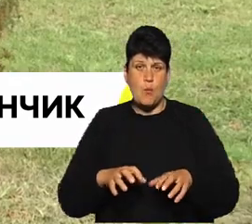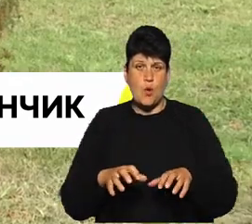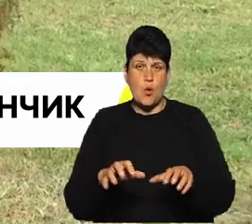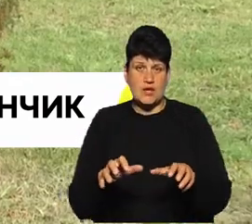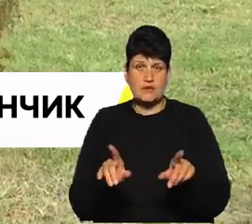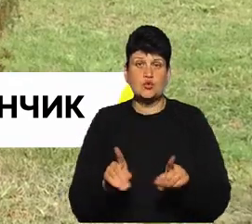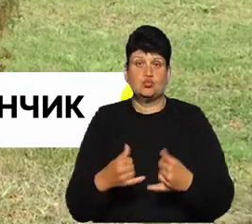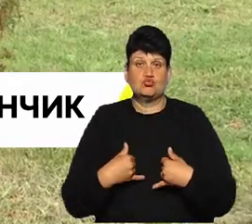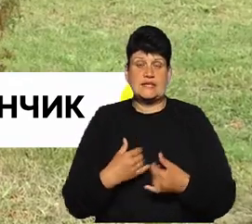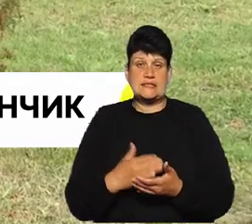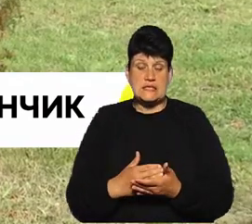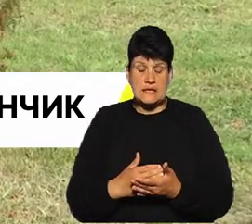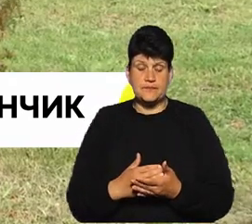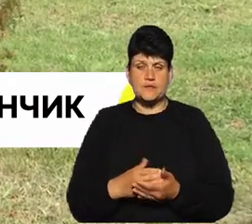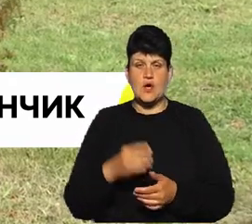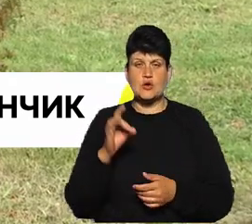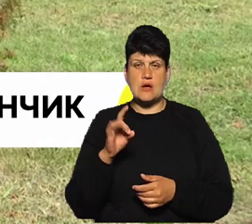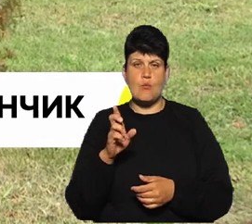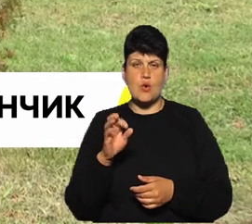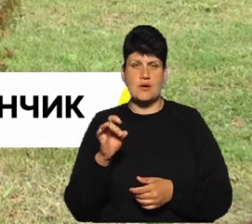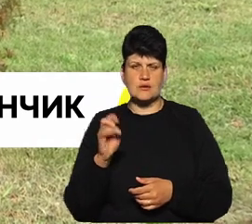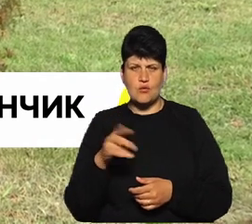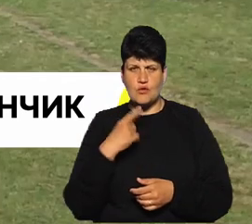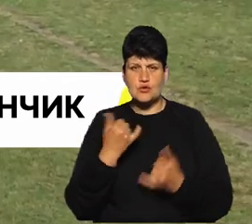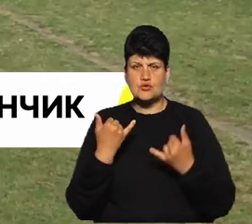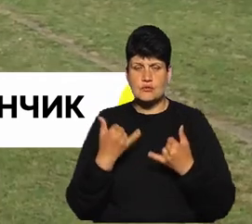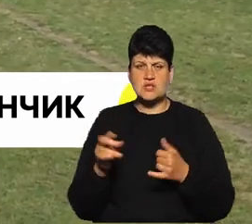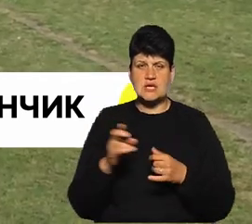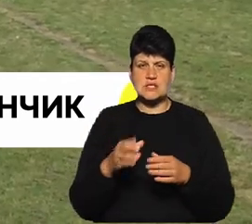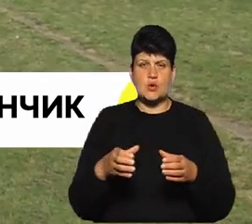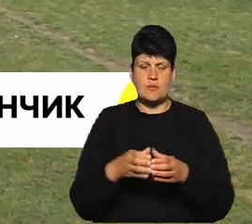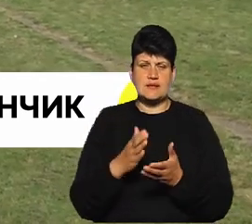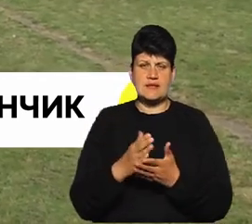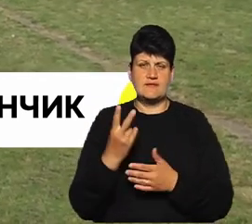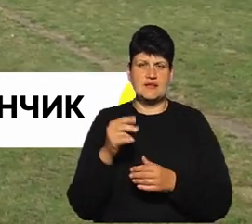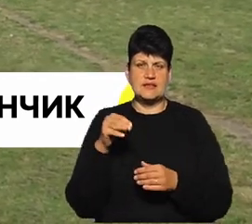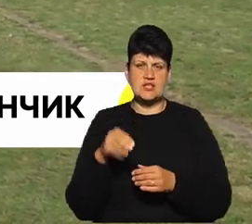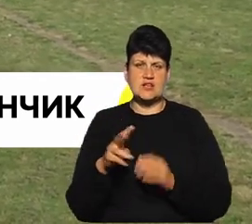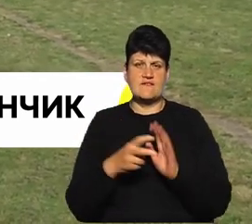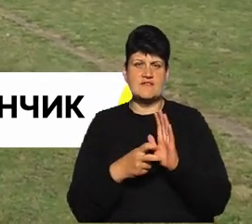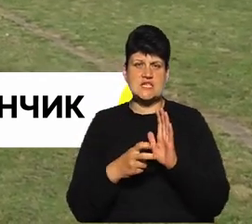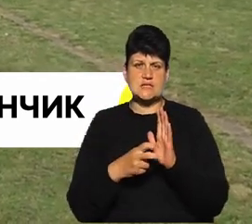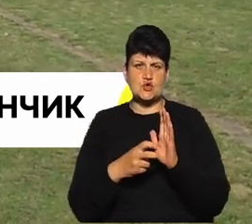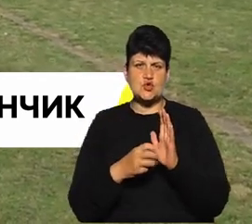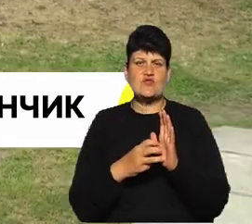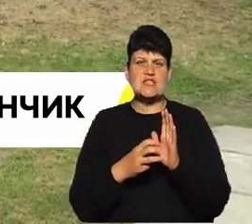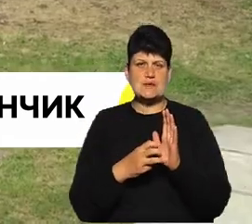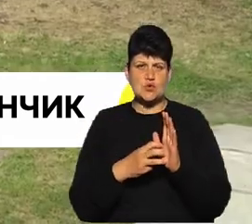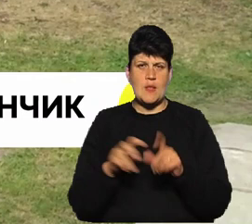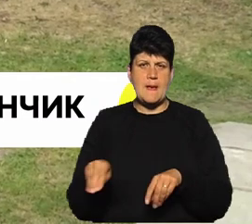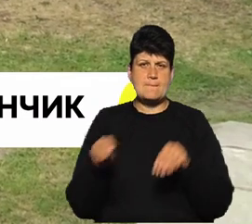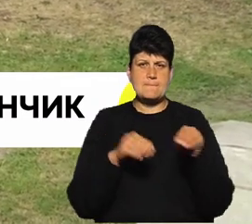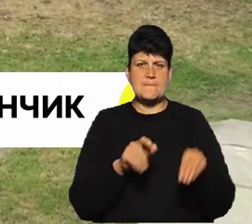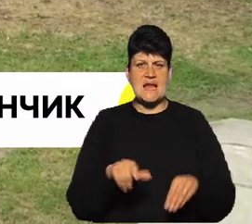є. За словами Ростислава Бортника, на сьогодні у Бережанській громаді живуть 2800 переселенців. Соломія Строз, Василь Панчук, новини